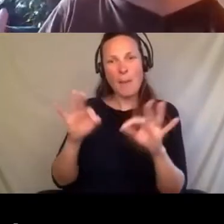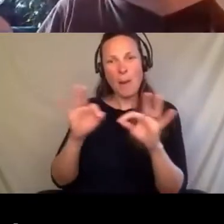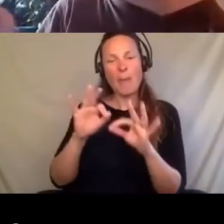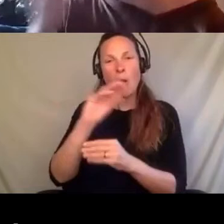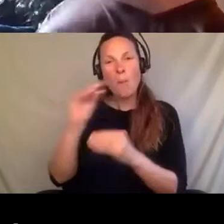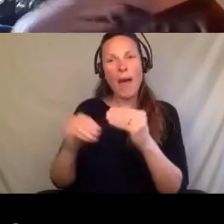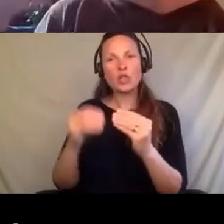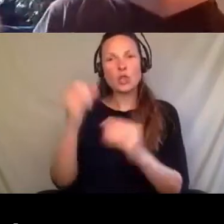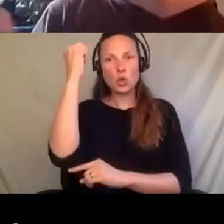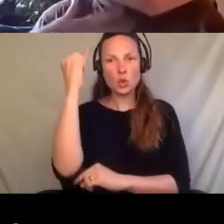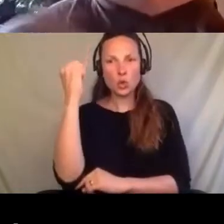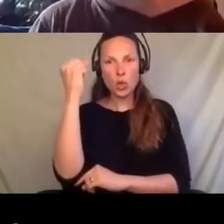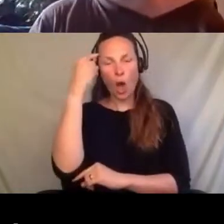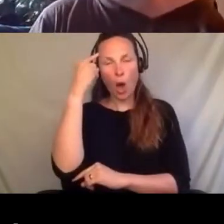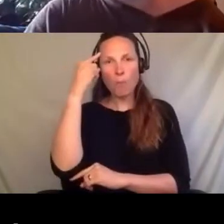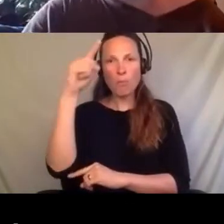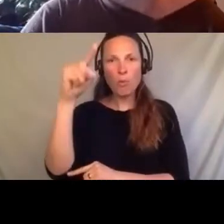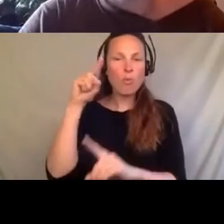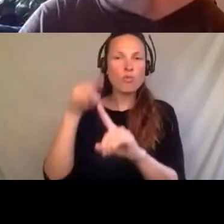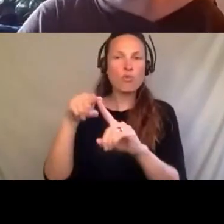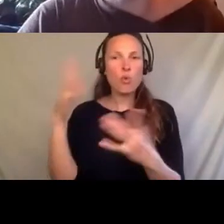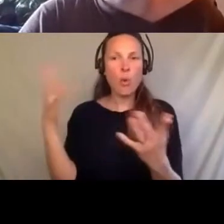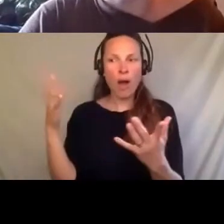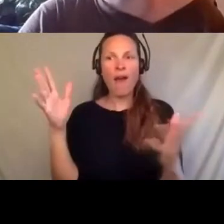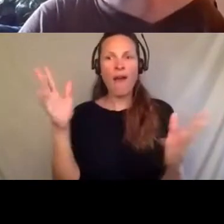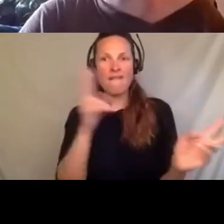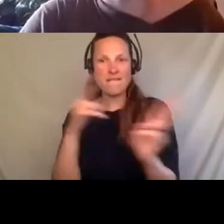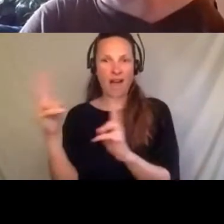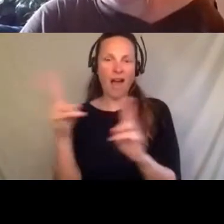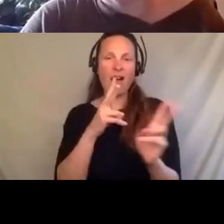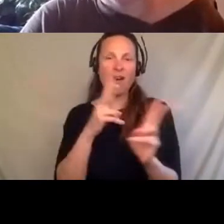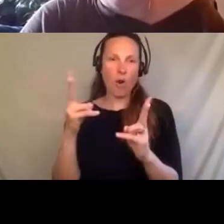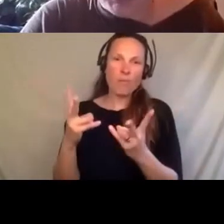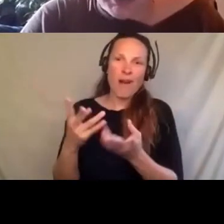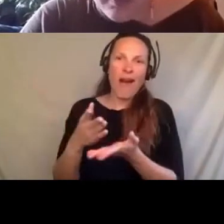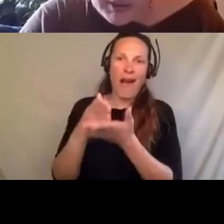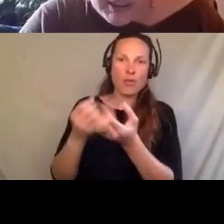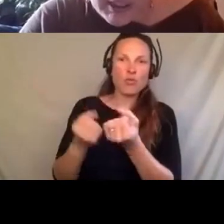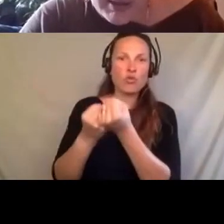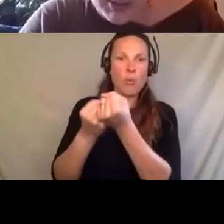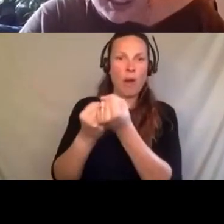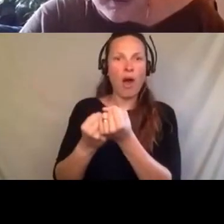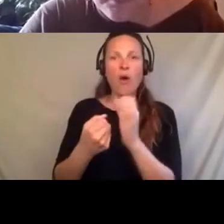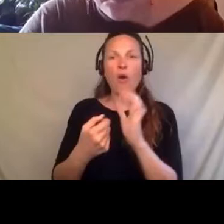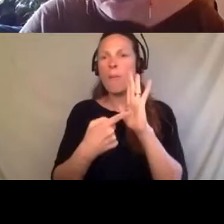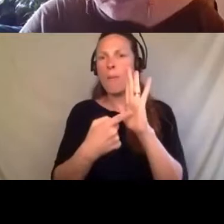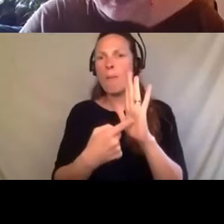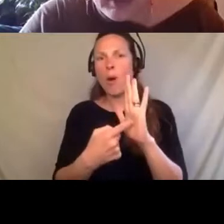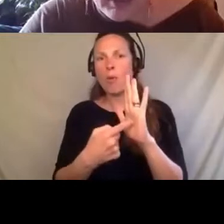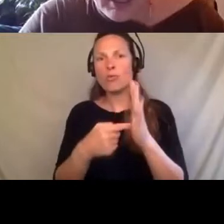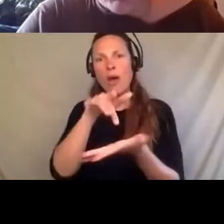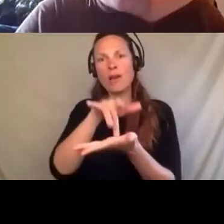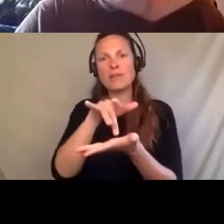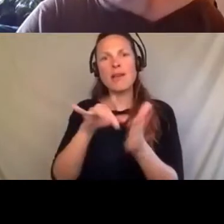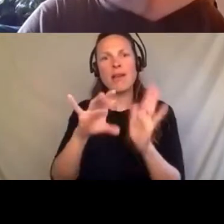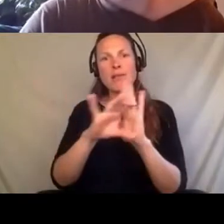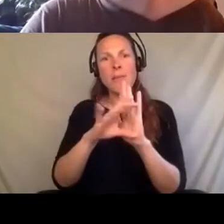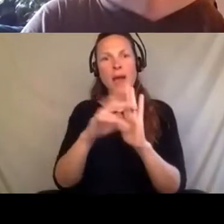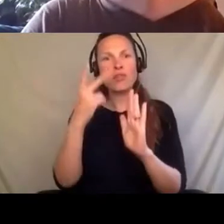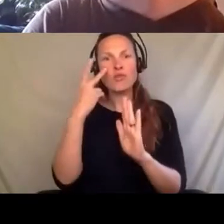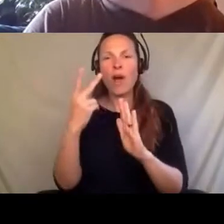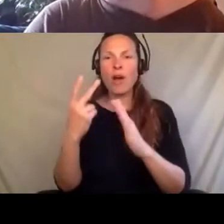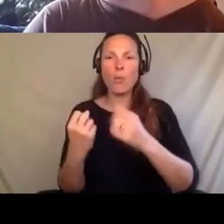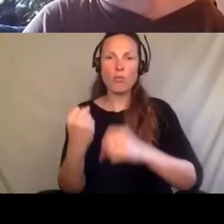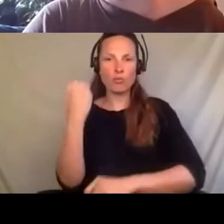qu'elle se brise avec les coups de vent. Donc, lui donner un petit support, comme j'ai montré dans l'image ici,